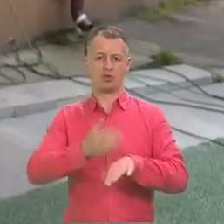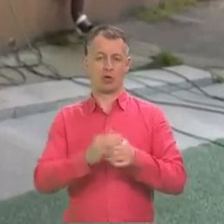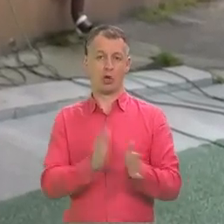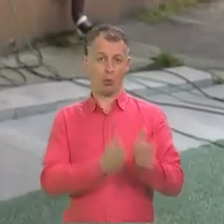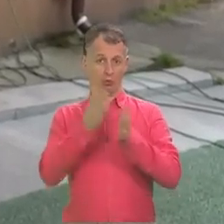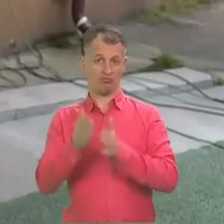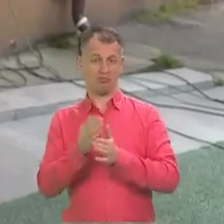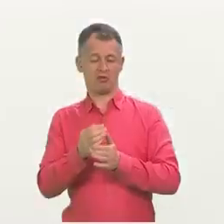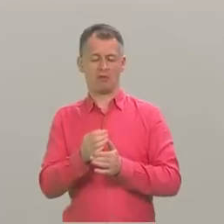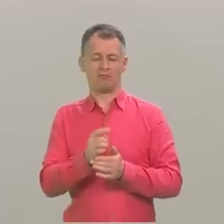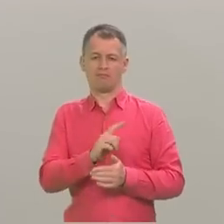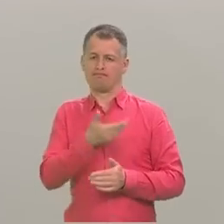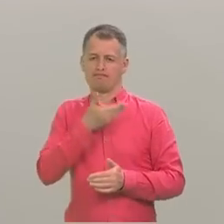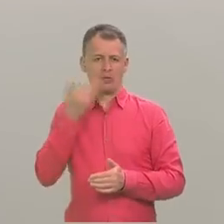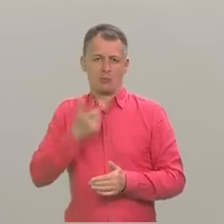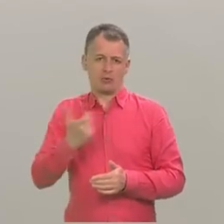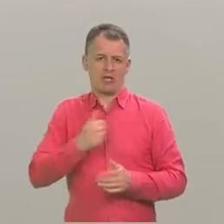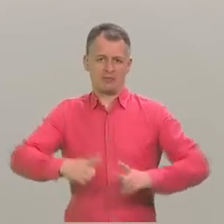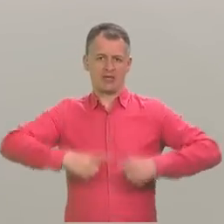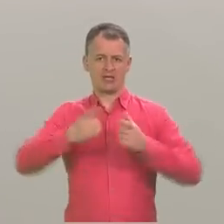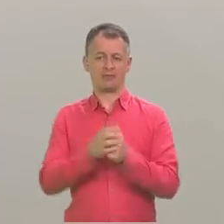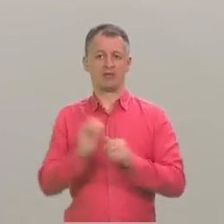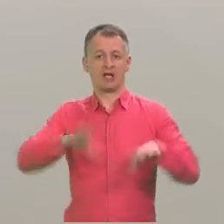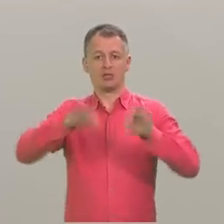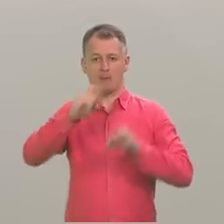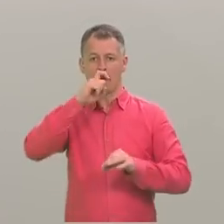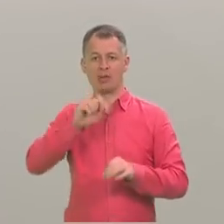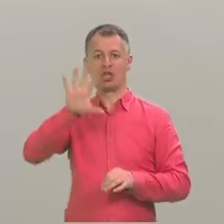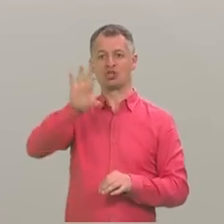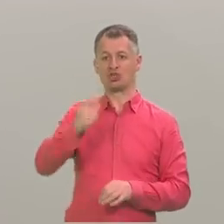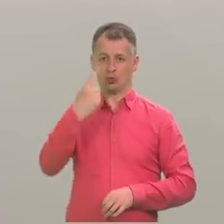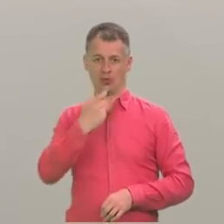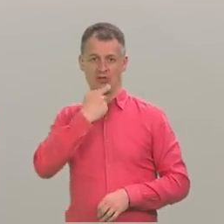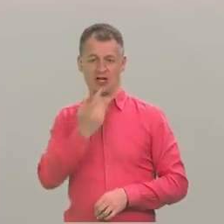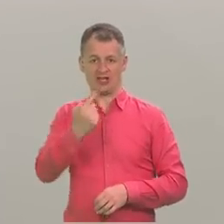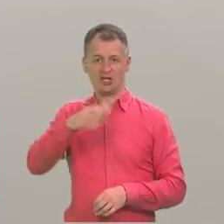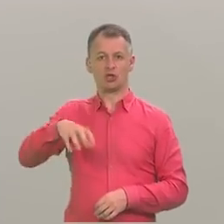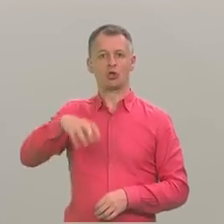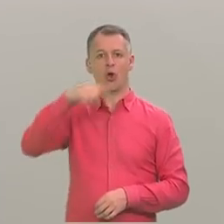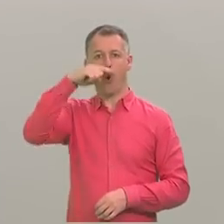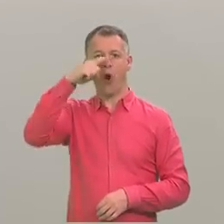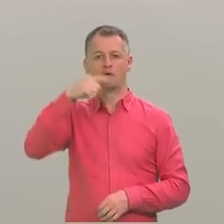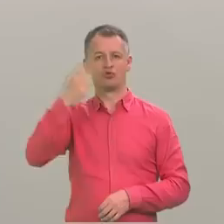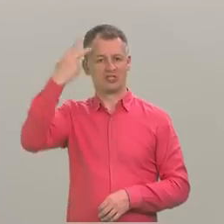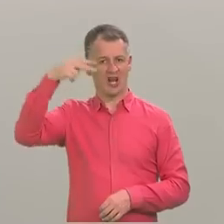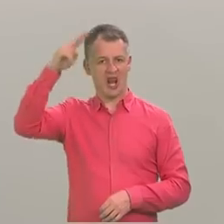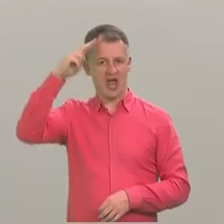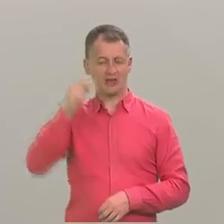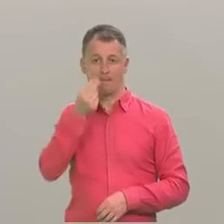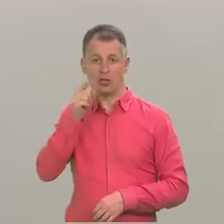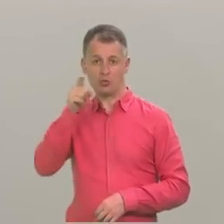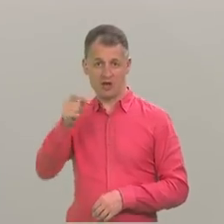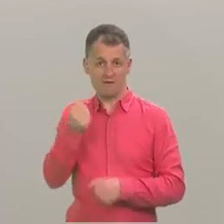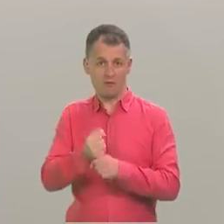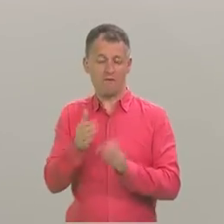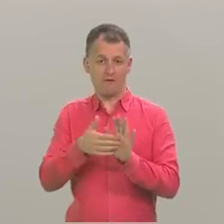unele dintre ele incompatibile. De asemenea, a fost identificat și un bărbat în vârstă de 51 de ani din municipiul Slatina, bănuit de comiterea infracțiunii,